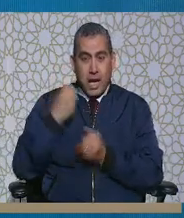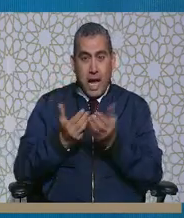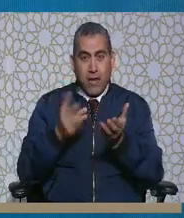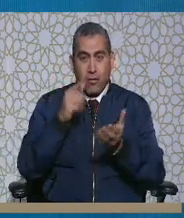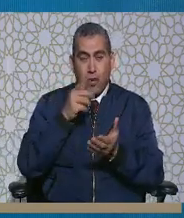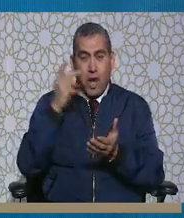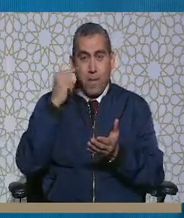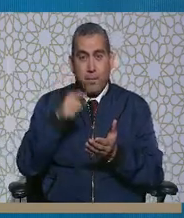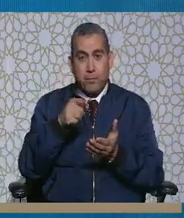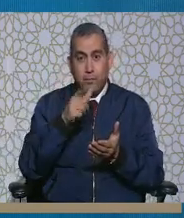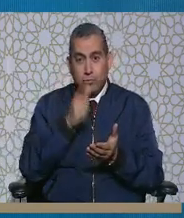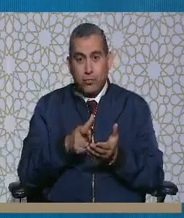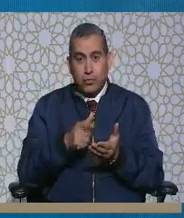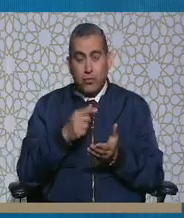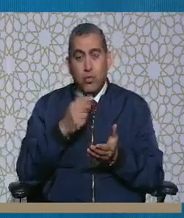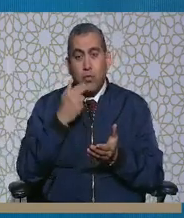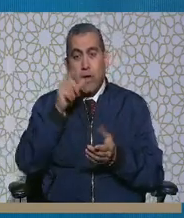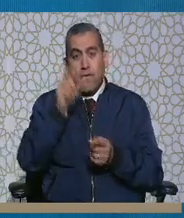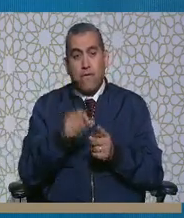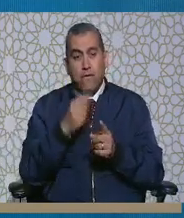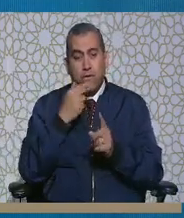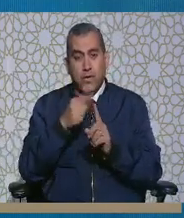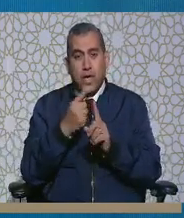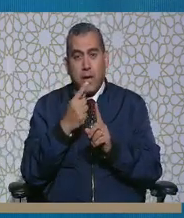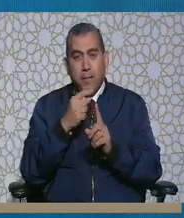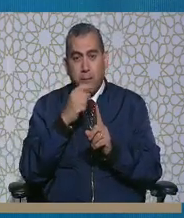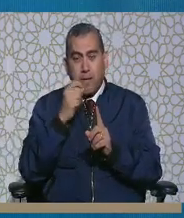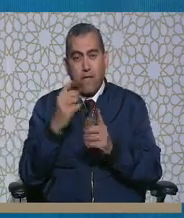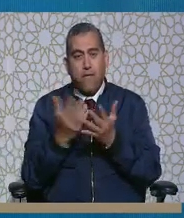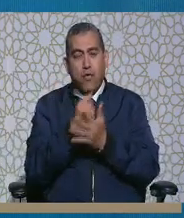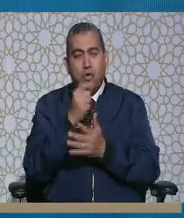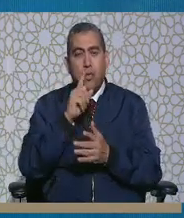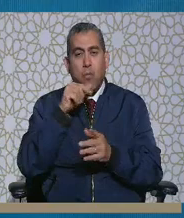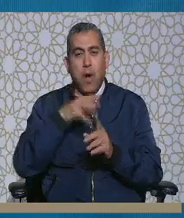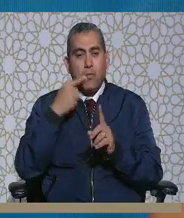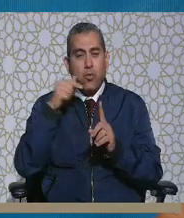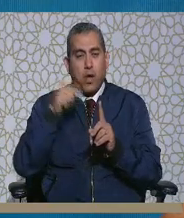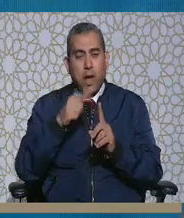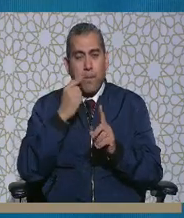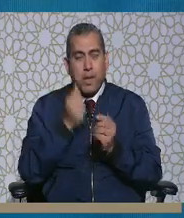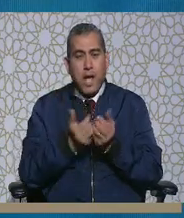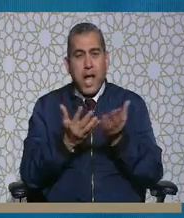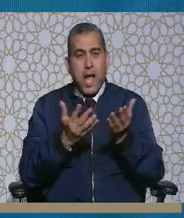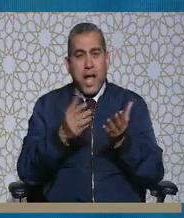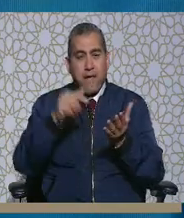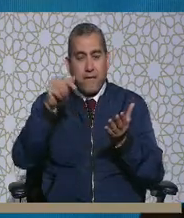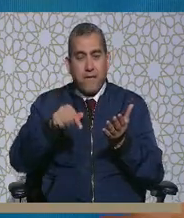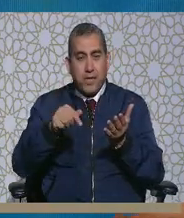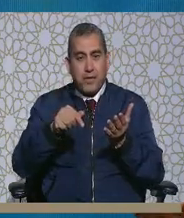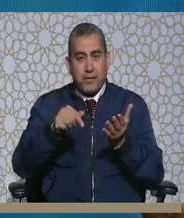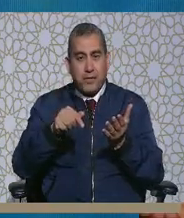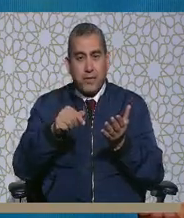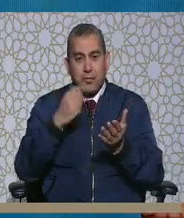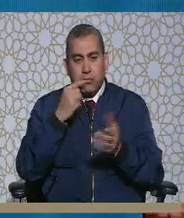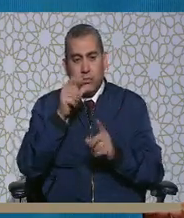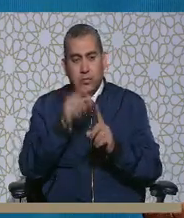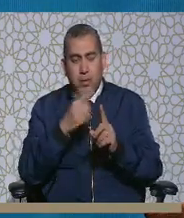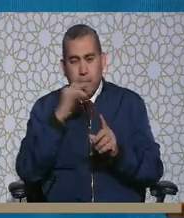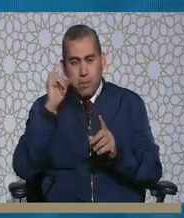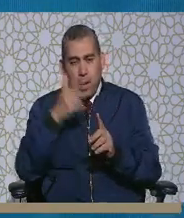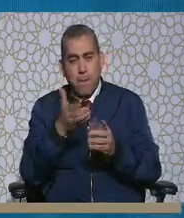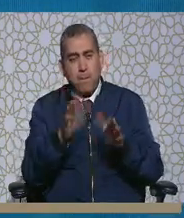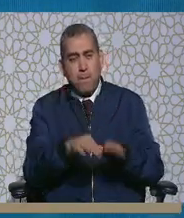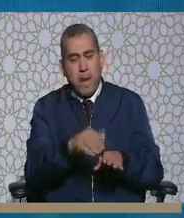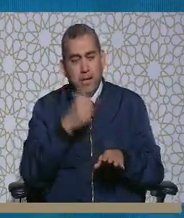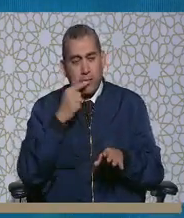بهابها فراى ان فيها فرصه راى ان فيها نفع راى ان فيها خير ومع ان هي شا ميته نافقه